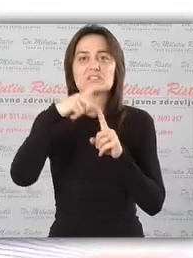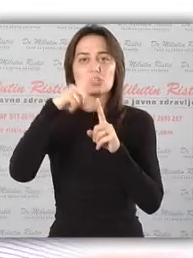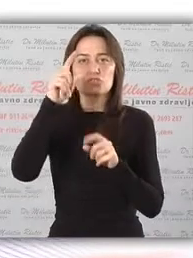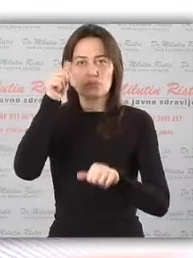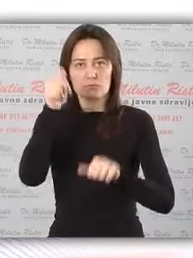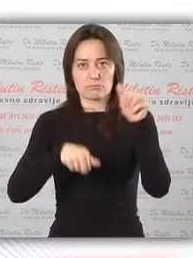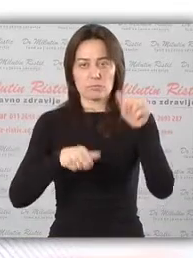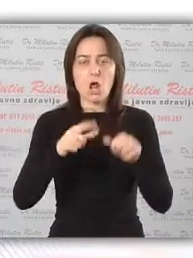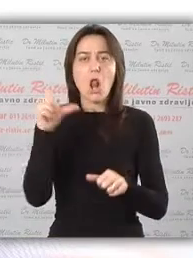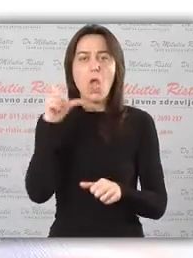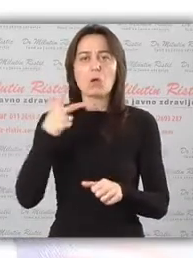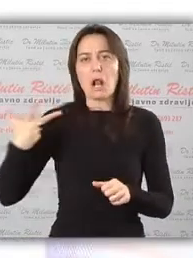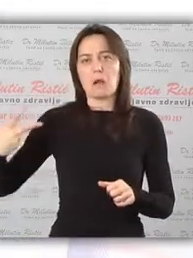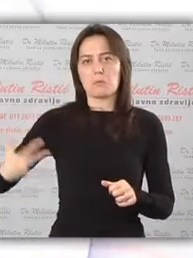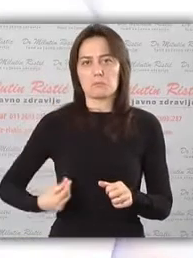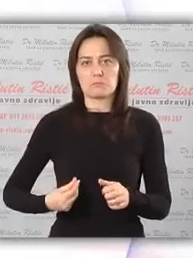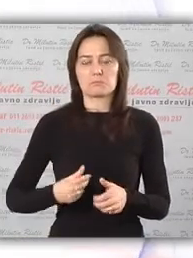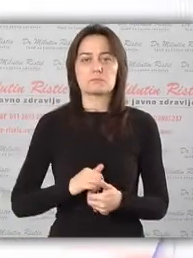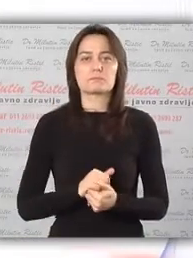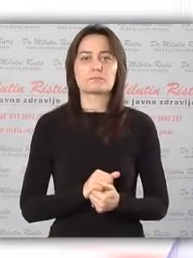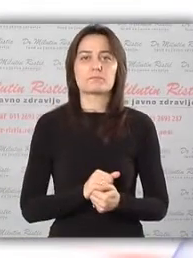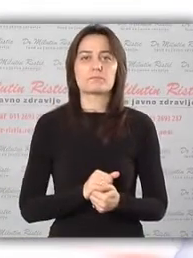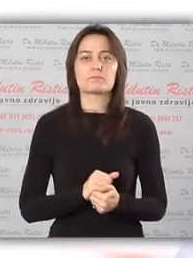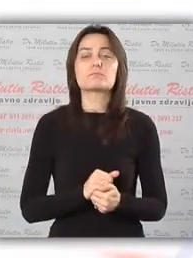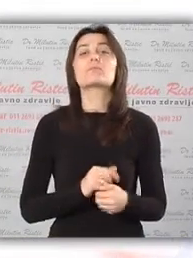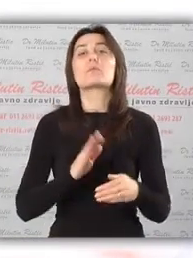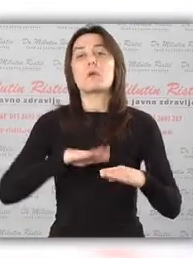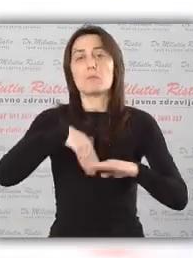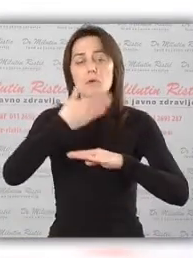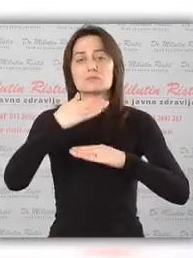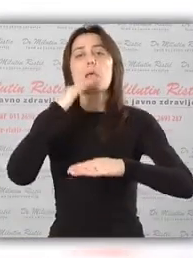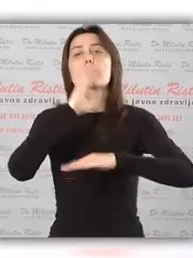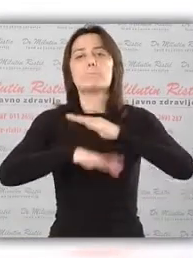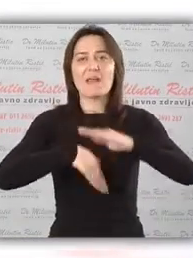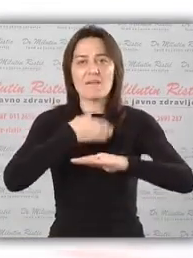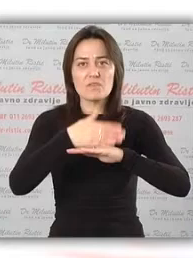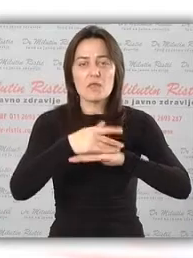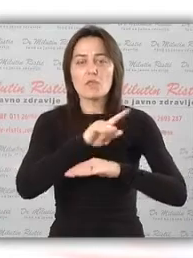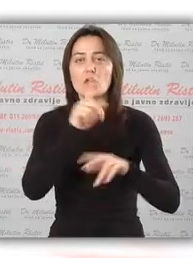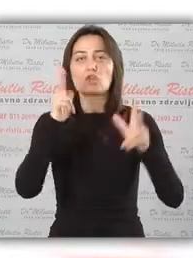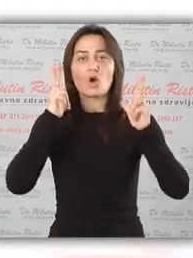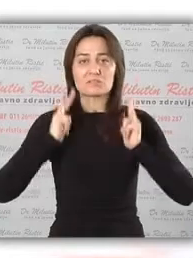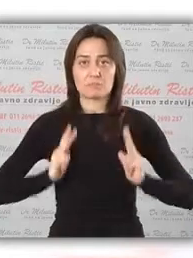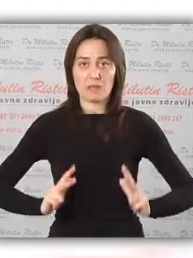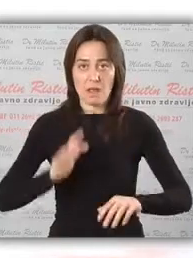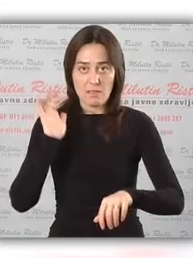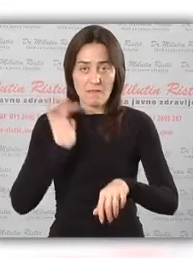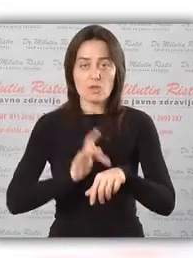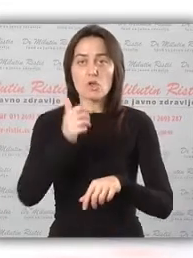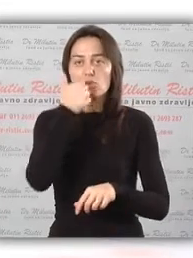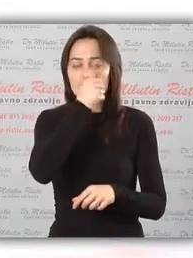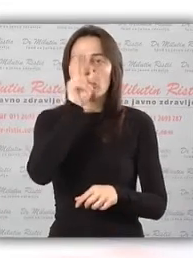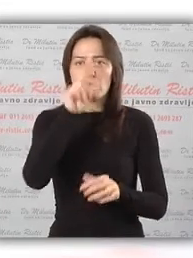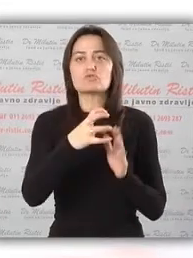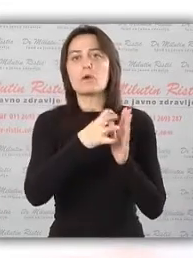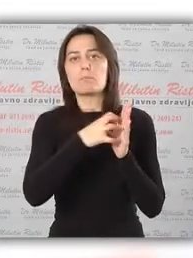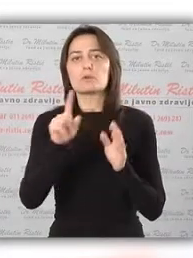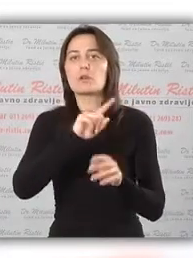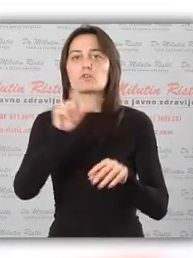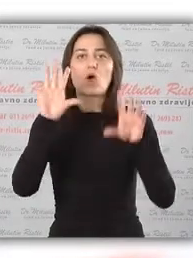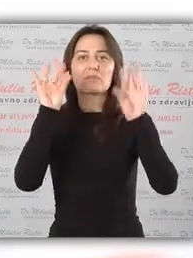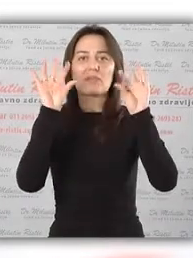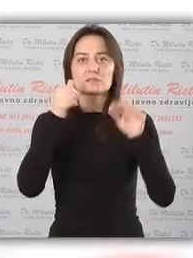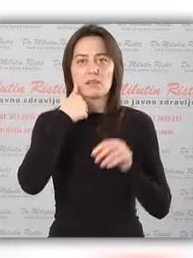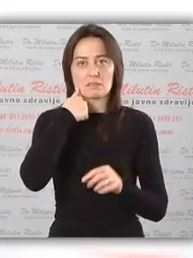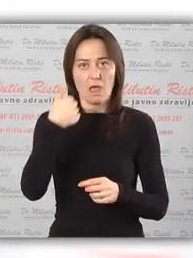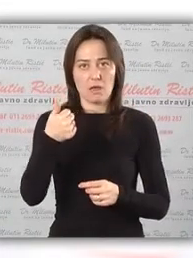Doma zdravlja dr. Ristić u lokalnoj anesteziji. Sledi previjanje do smirenja infekcije, što može potrajati